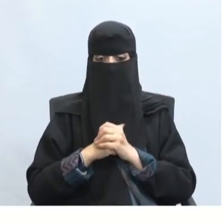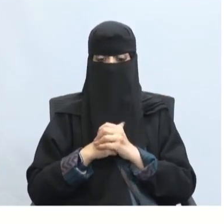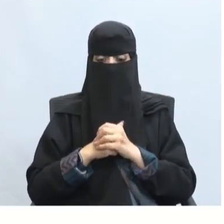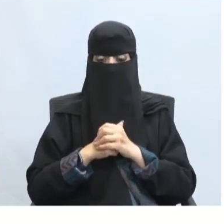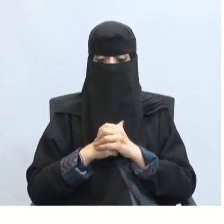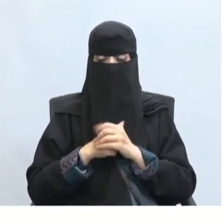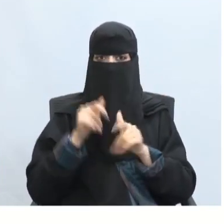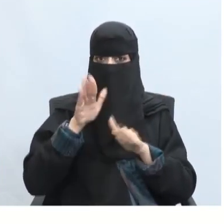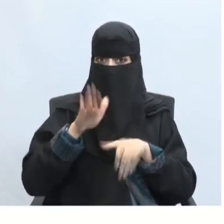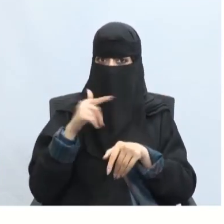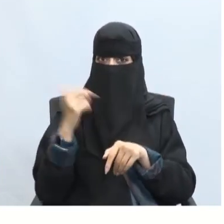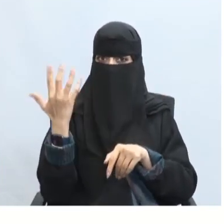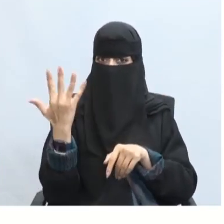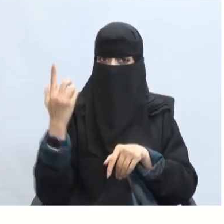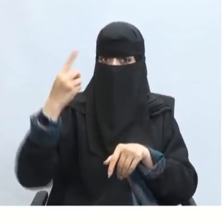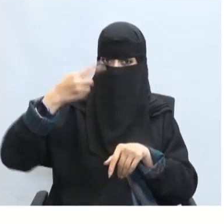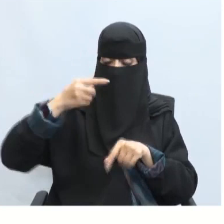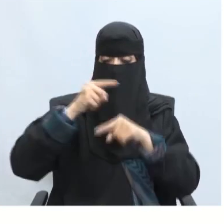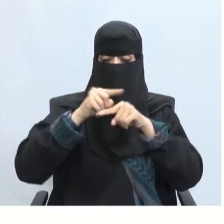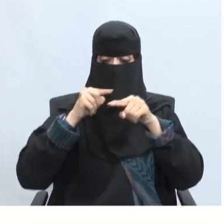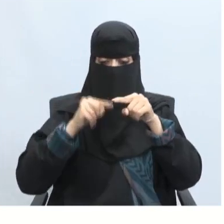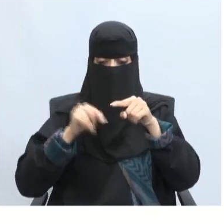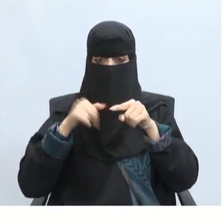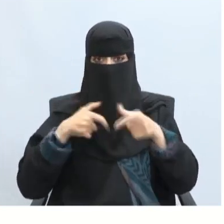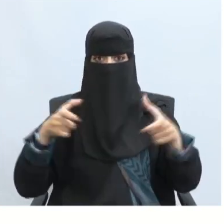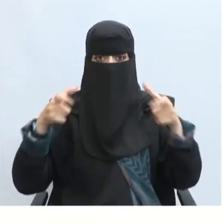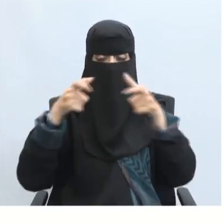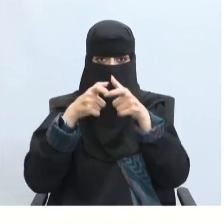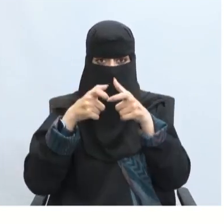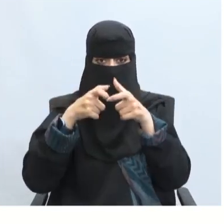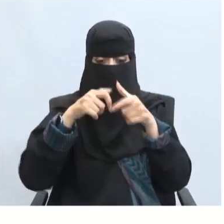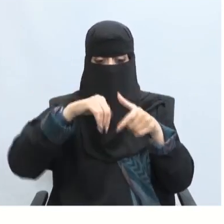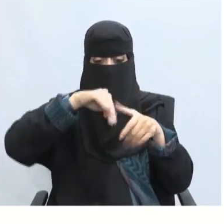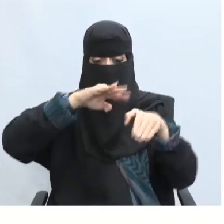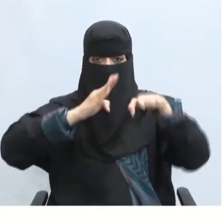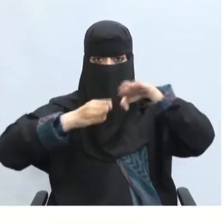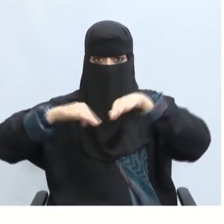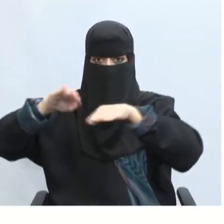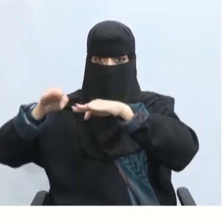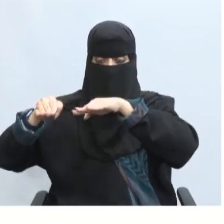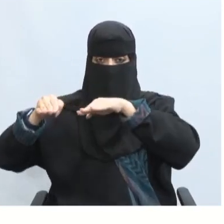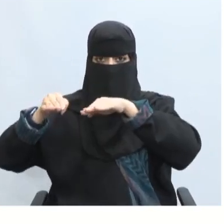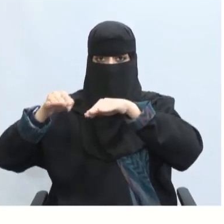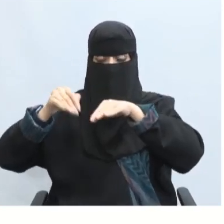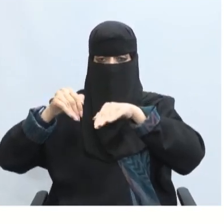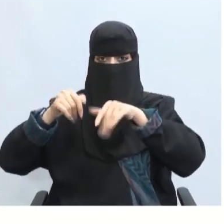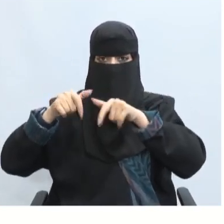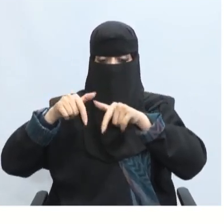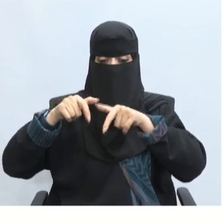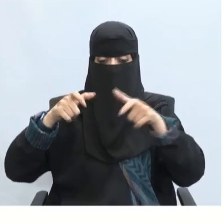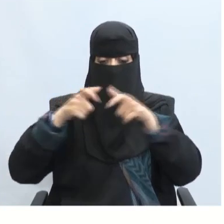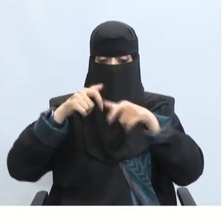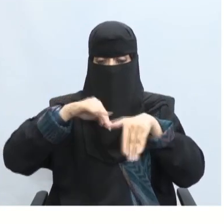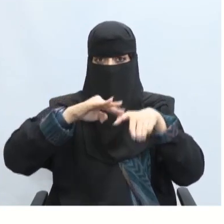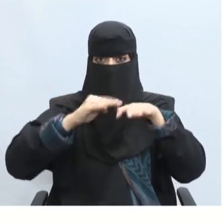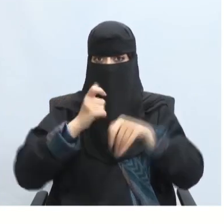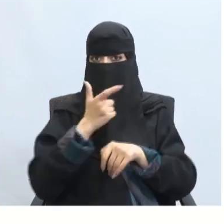الصوره ايضا عزيزي الطالب عزيزتي الطالبه عندما تطرقنا في حزام النار الكبير في درس الزلازل